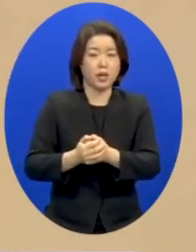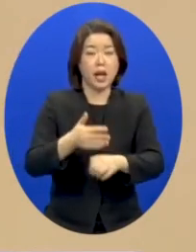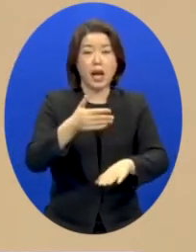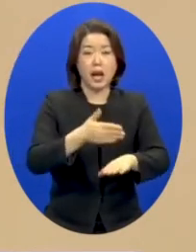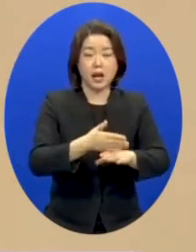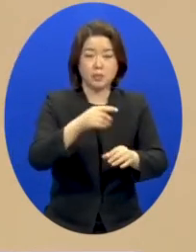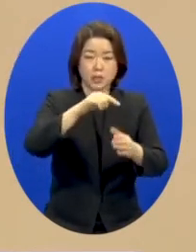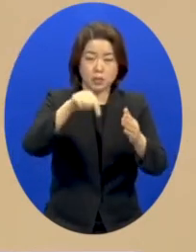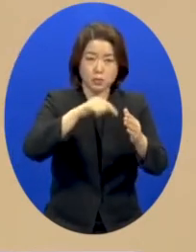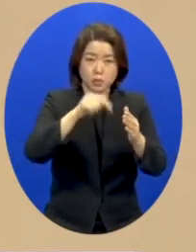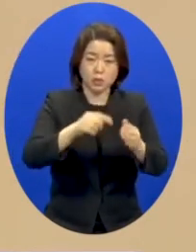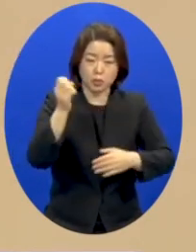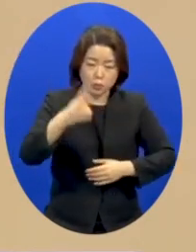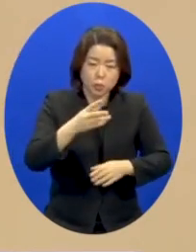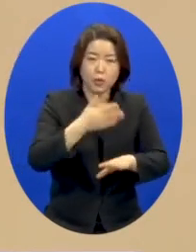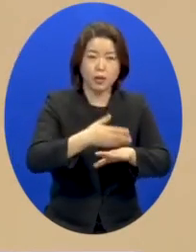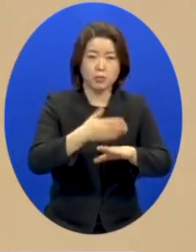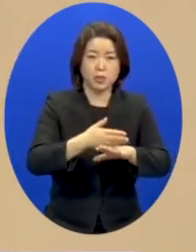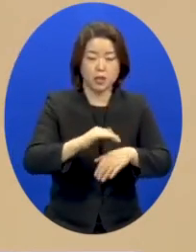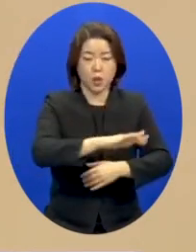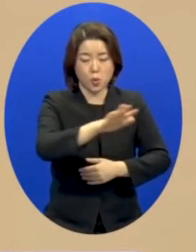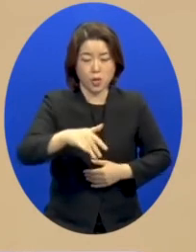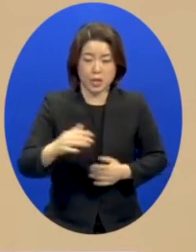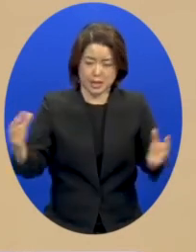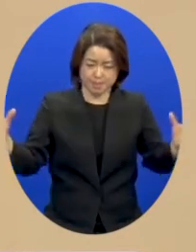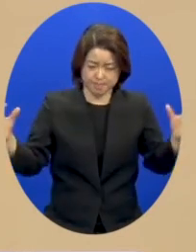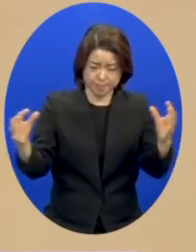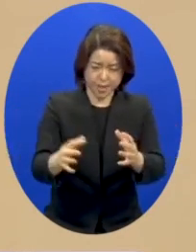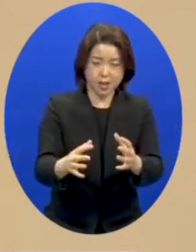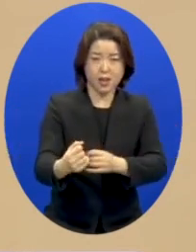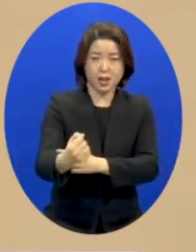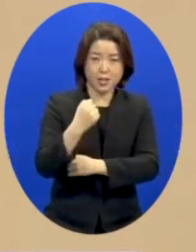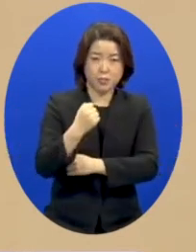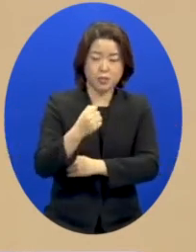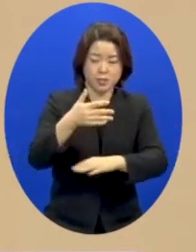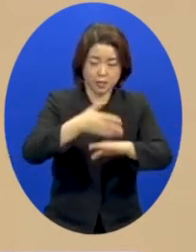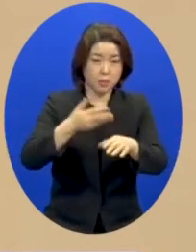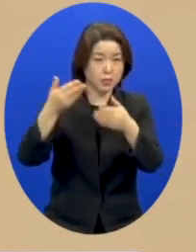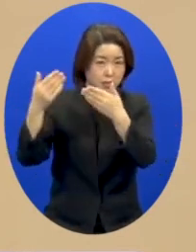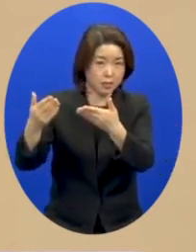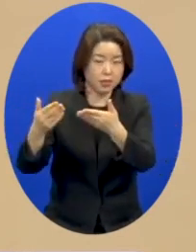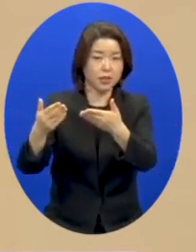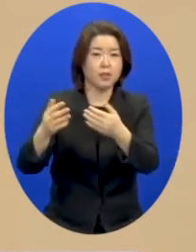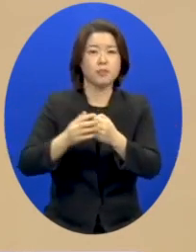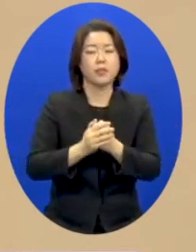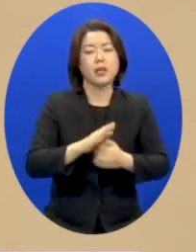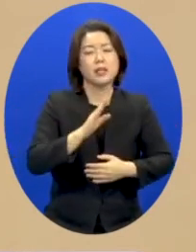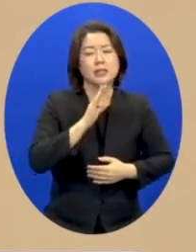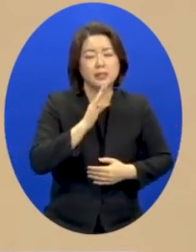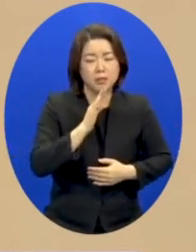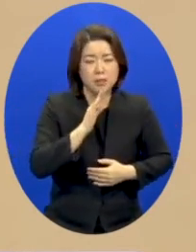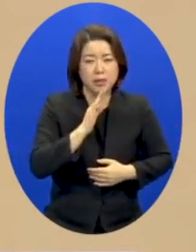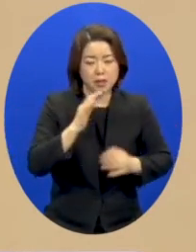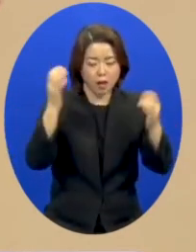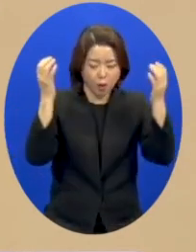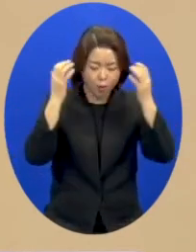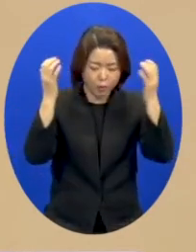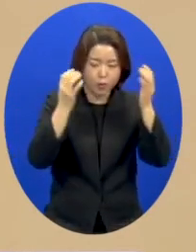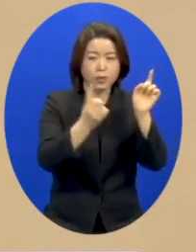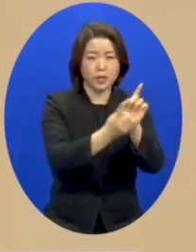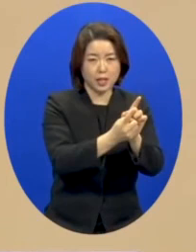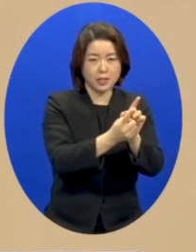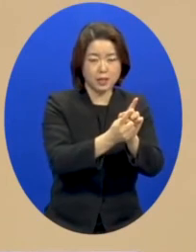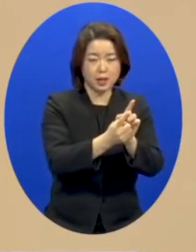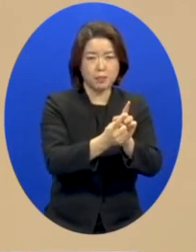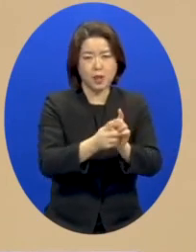감사가 우리가 이렇게 힘을 다하여 감사한 것이 모여서 정말 고통당하는 사람, 재난을 당한